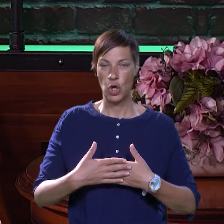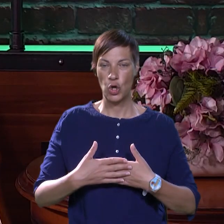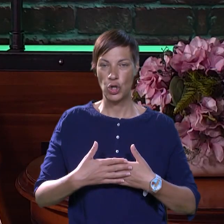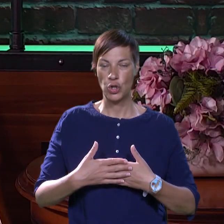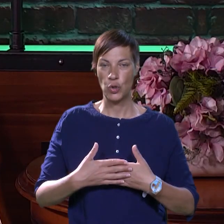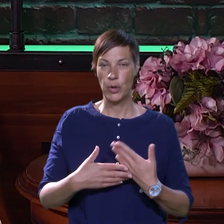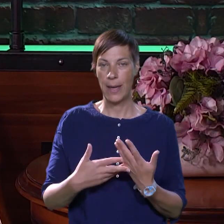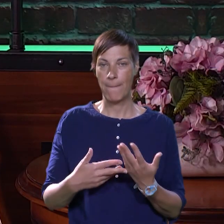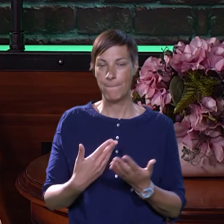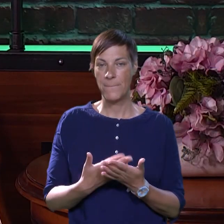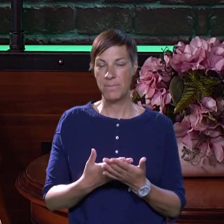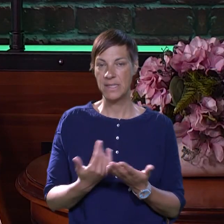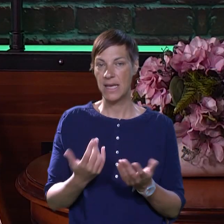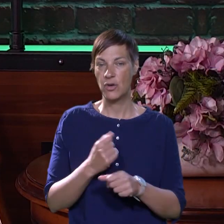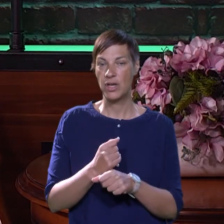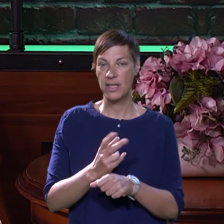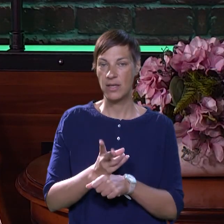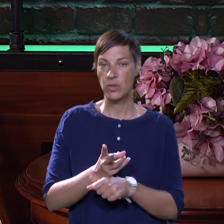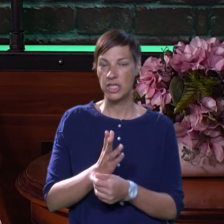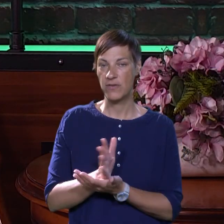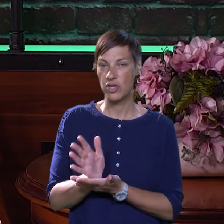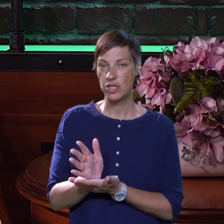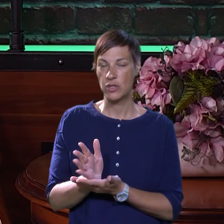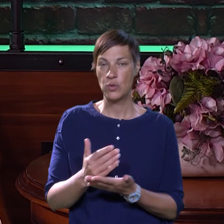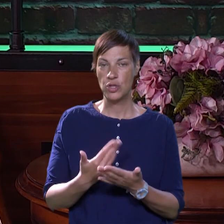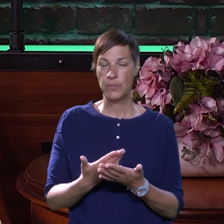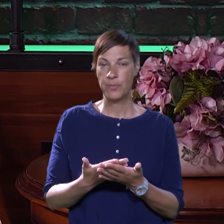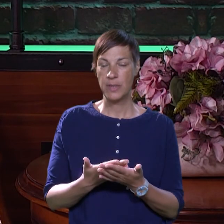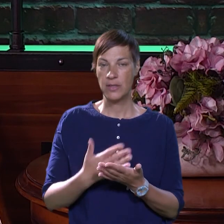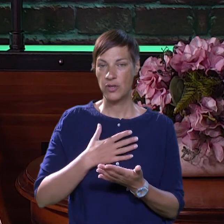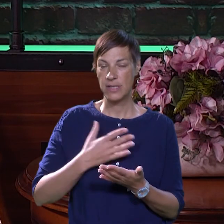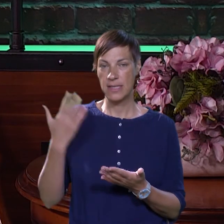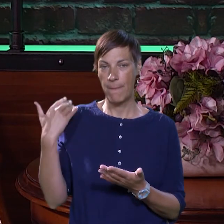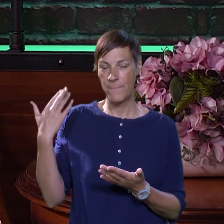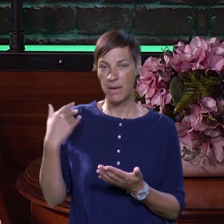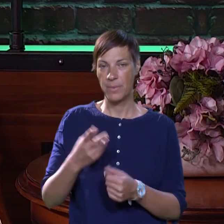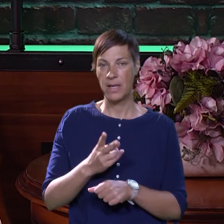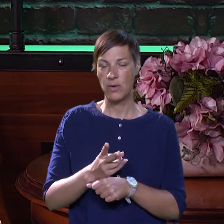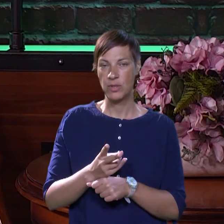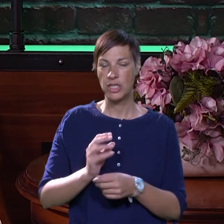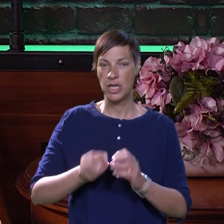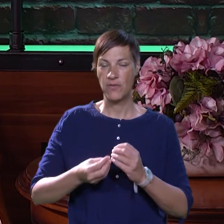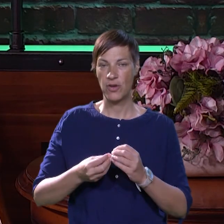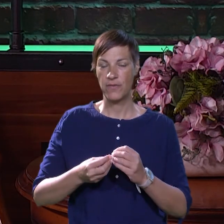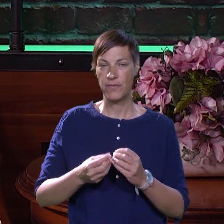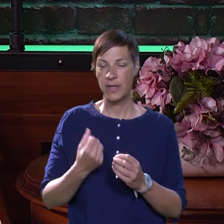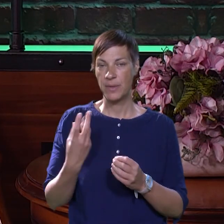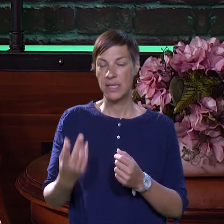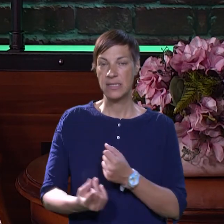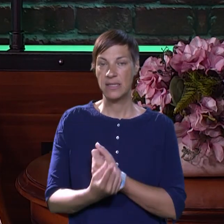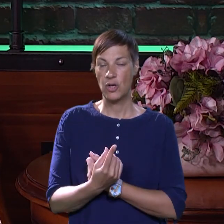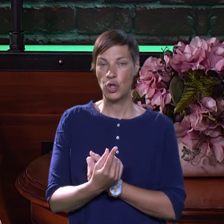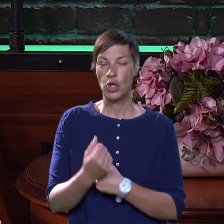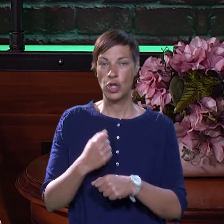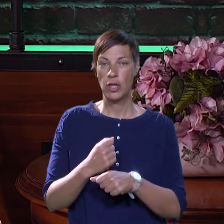kojih, primjerice, ako radite u državnoj službi, primjerice, dok sam ja bila u državnoj firmi, kad nam se tako